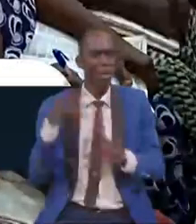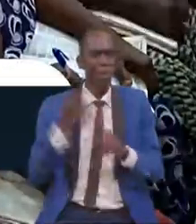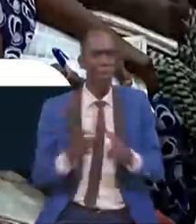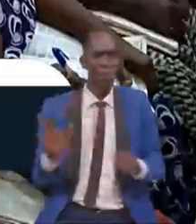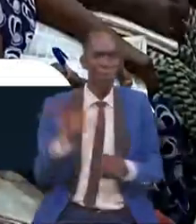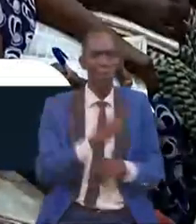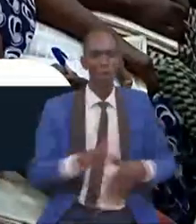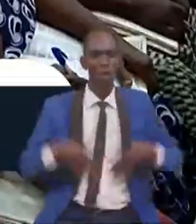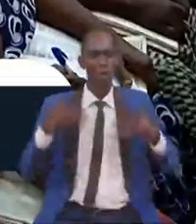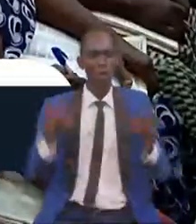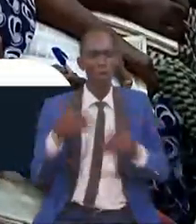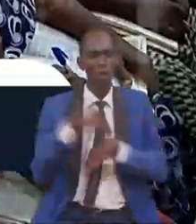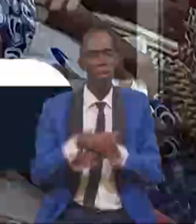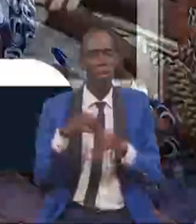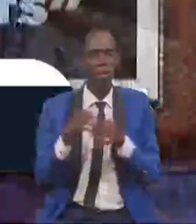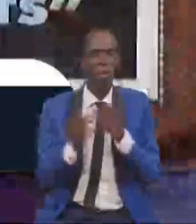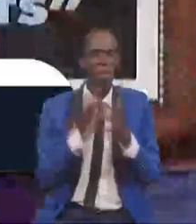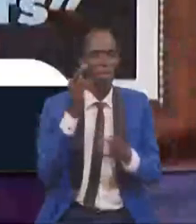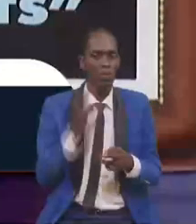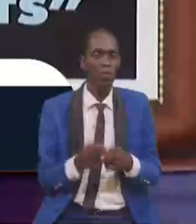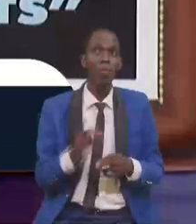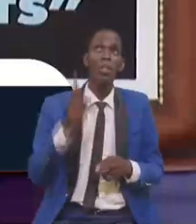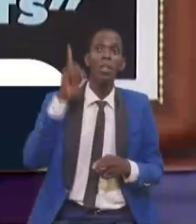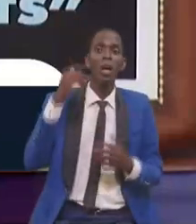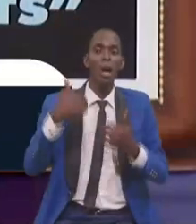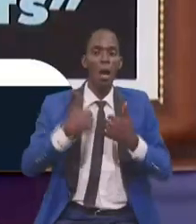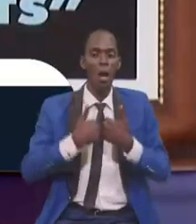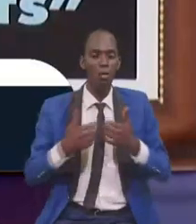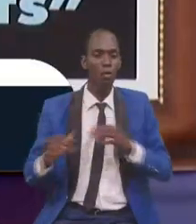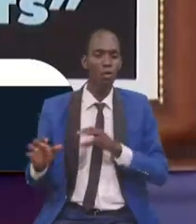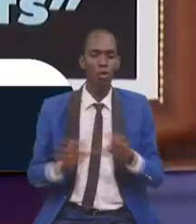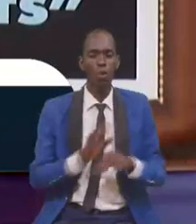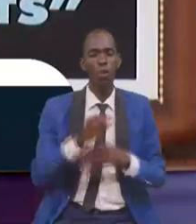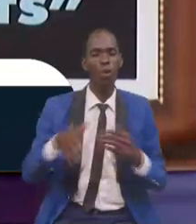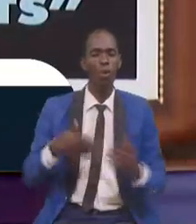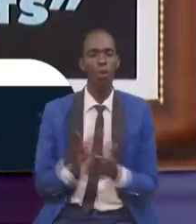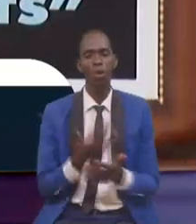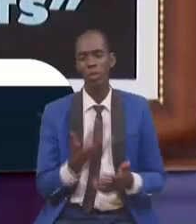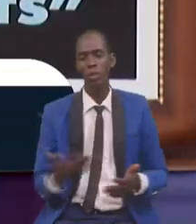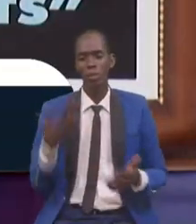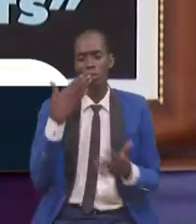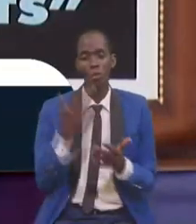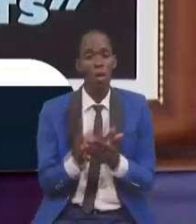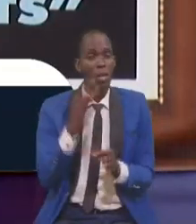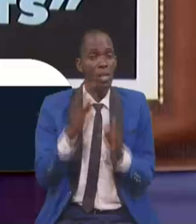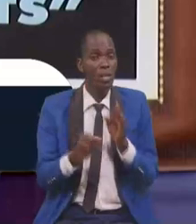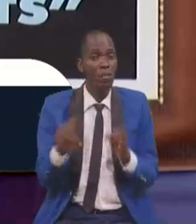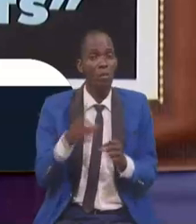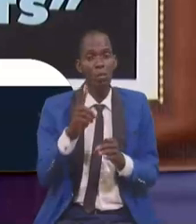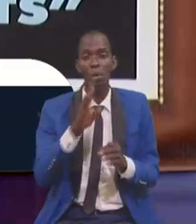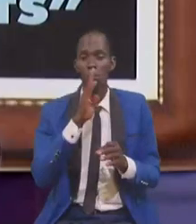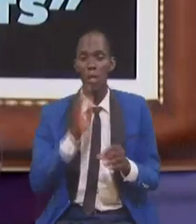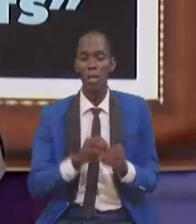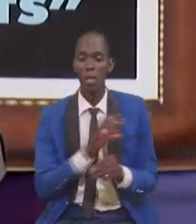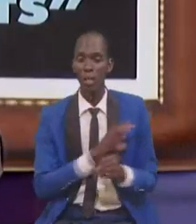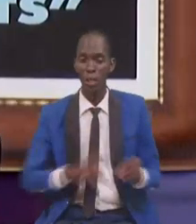au nom de Jésus-Christ. Il fait tout à merveille. Si quelqu'un est en Christ, il est